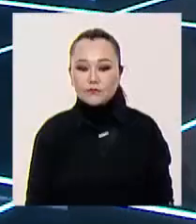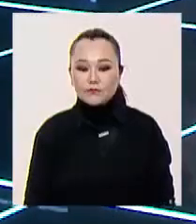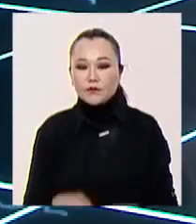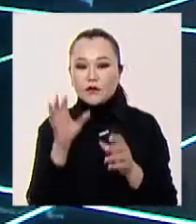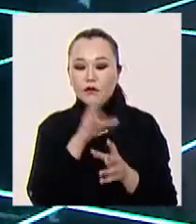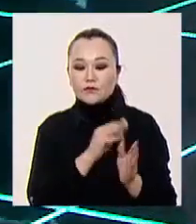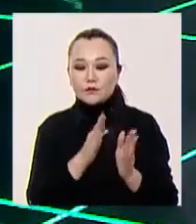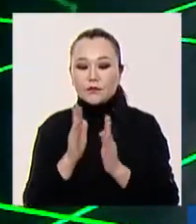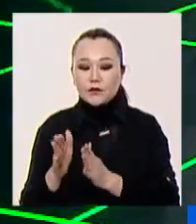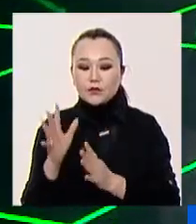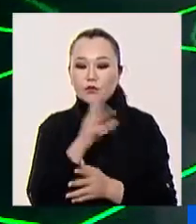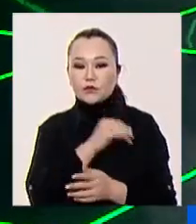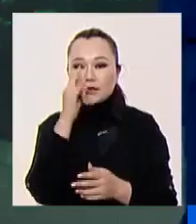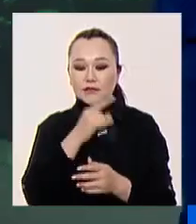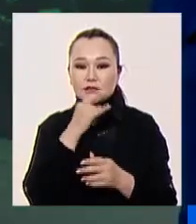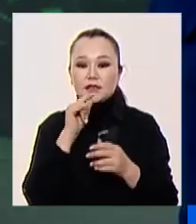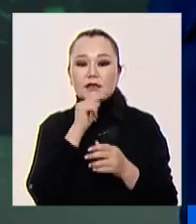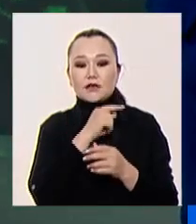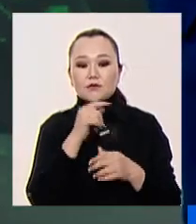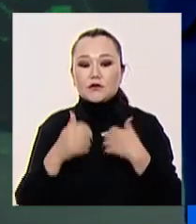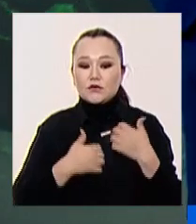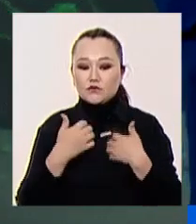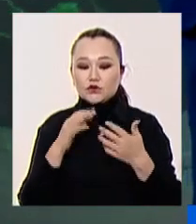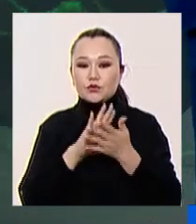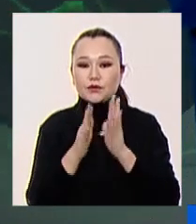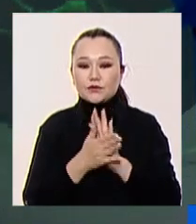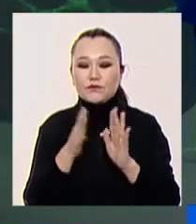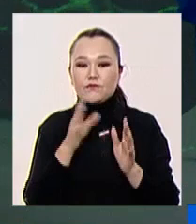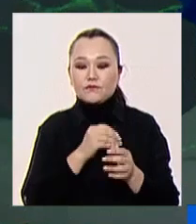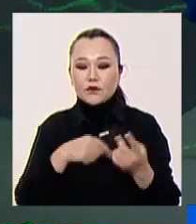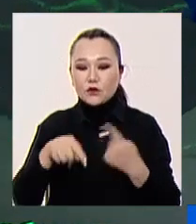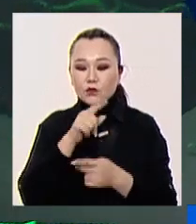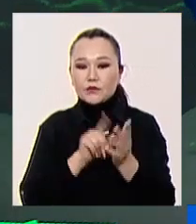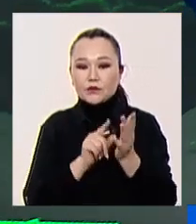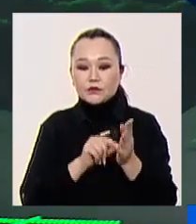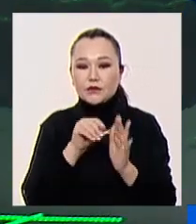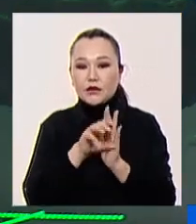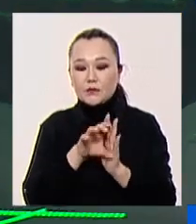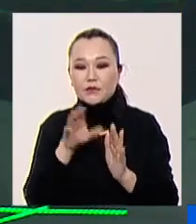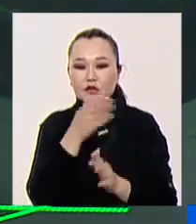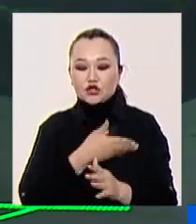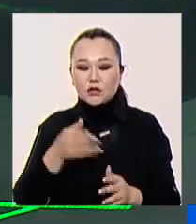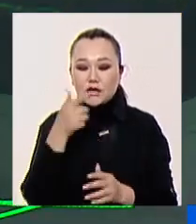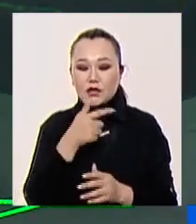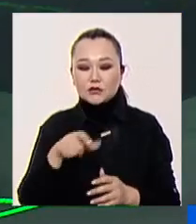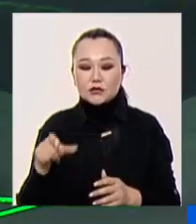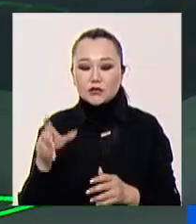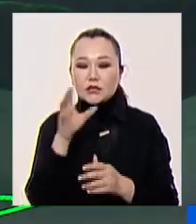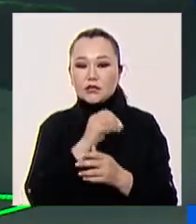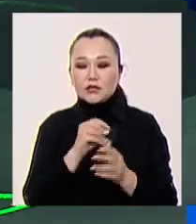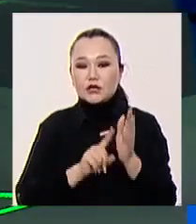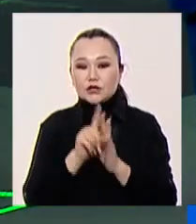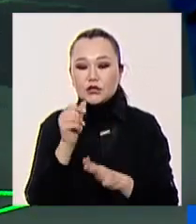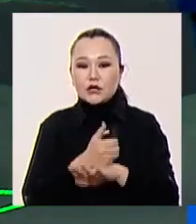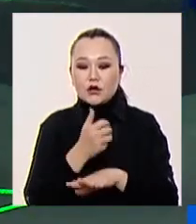И обо всем по порядку. Казахстанских экономистов тревожит ситуация вокруг пенсионных накоплений наших граждан. С начала года доходность